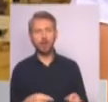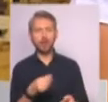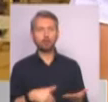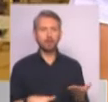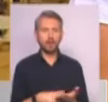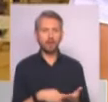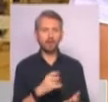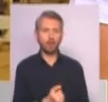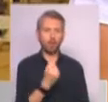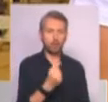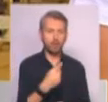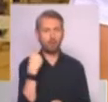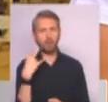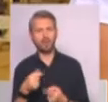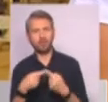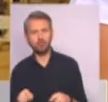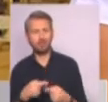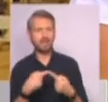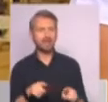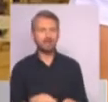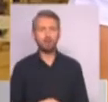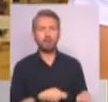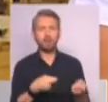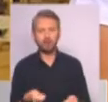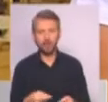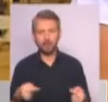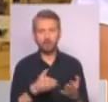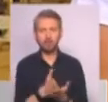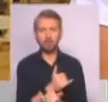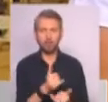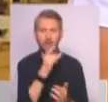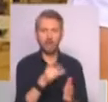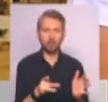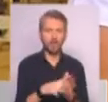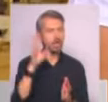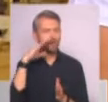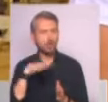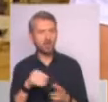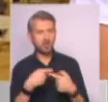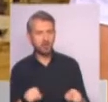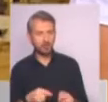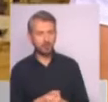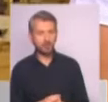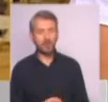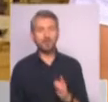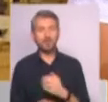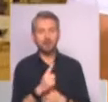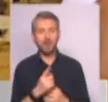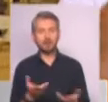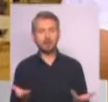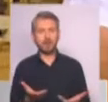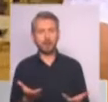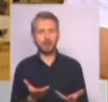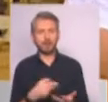одне нараховується, борг на інше, різні постачальники відповідних послуг, там електроенергія, вода, все інше. Тобто виявляється якийсь